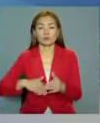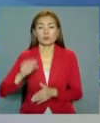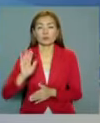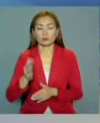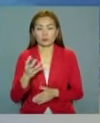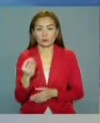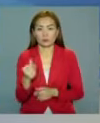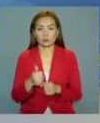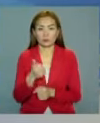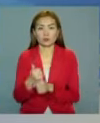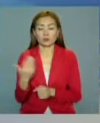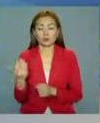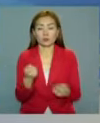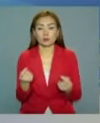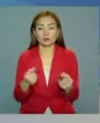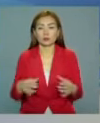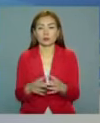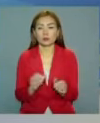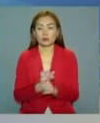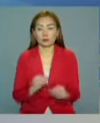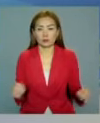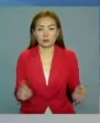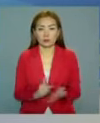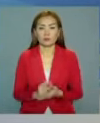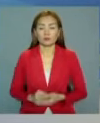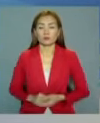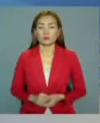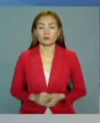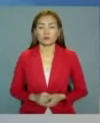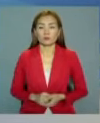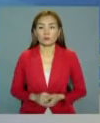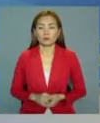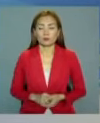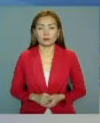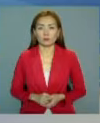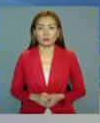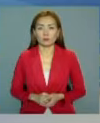Сондай-ақ оның президенттің саяси партияда болмауы міндетті түрде. Бұрынғы президенттер